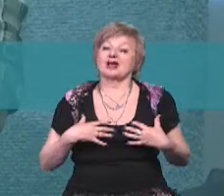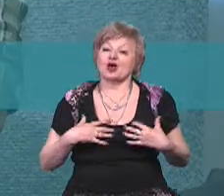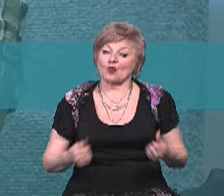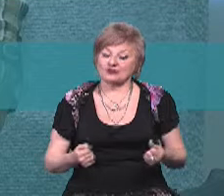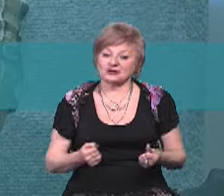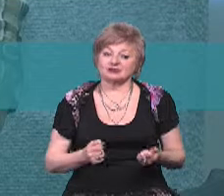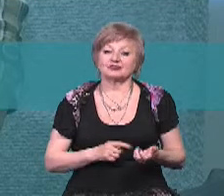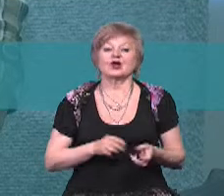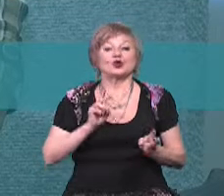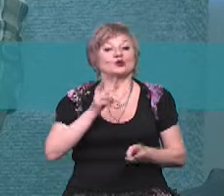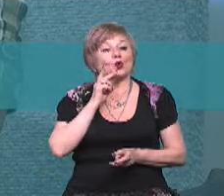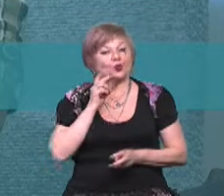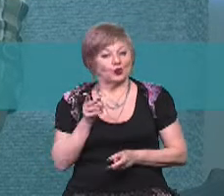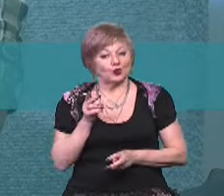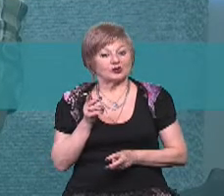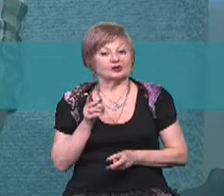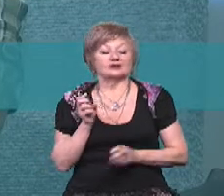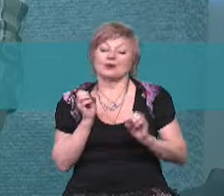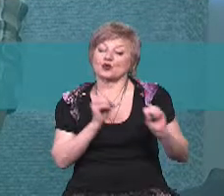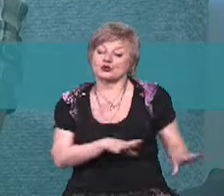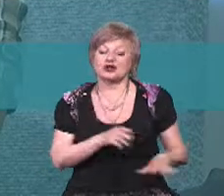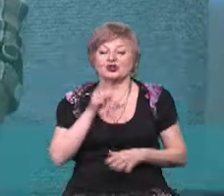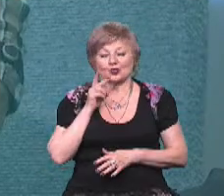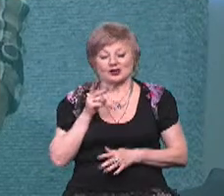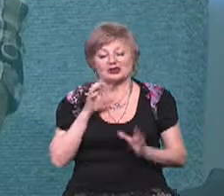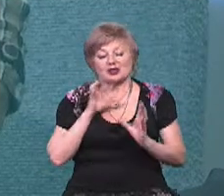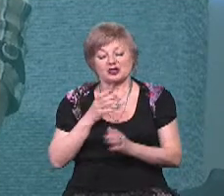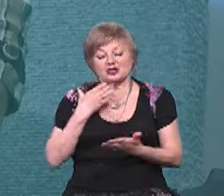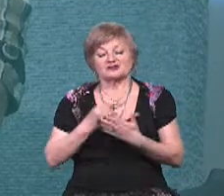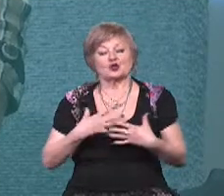здоров'я. Хто палить, кидайте палити, бережіть своє